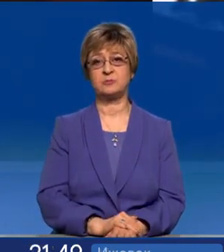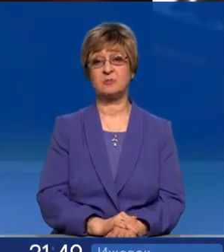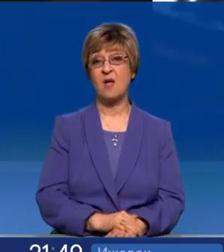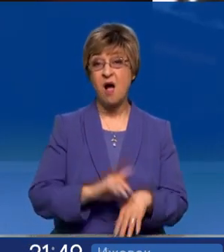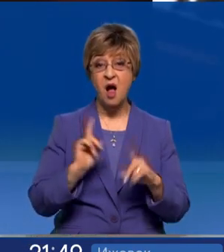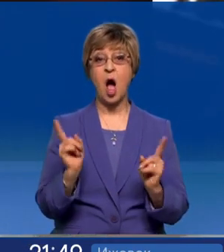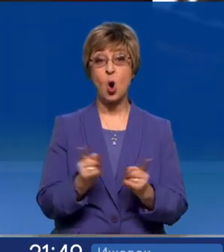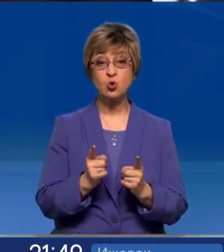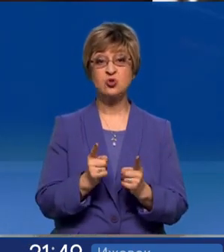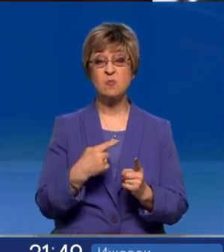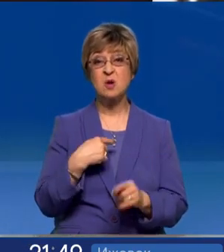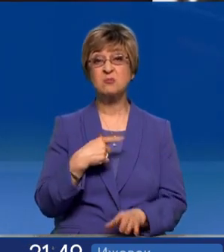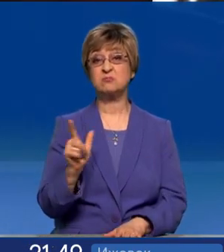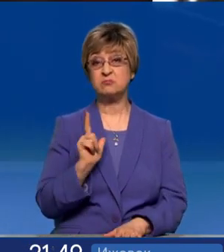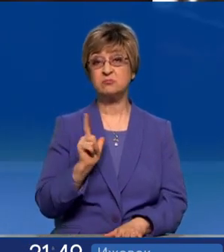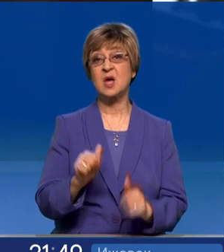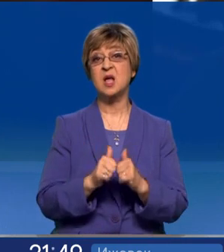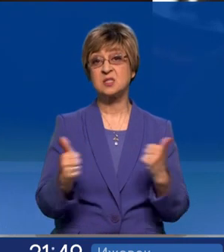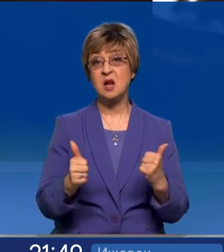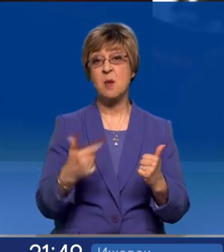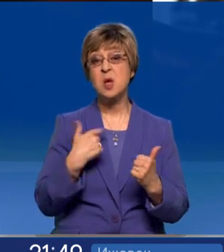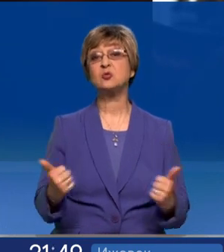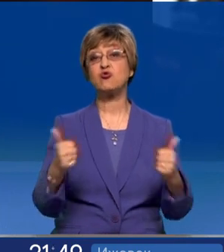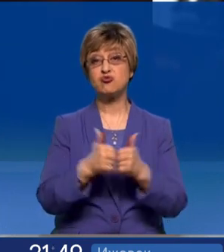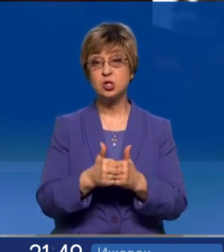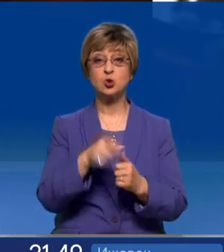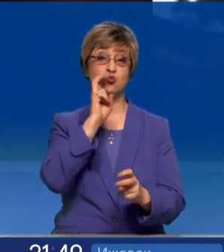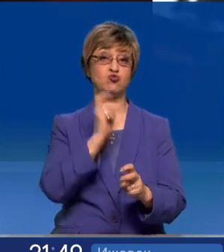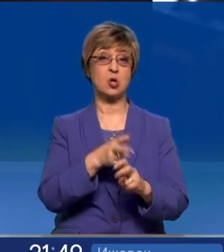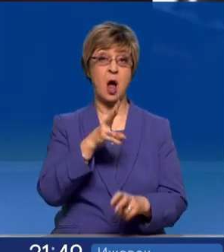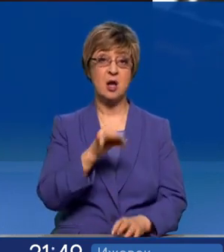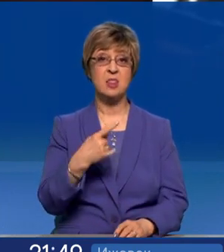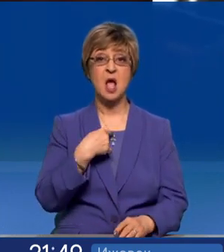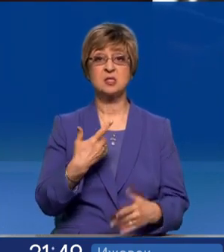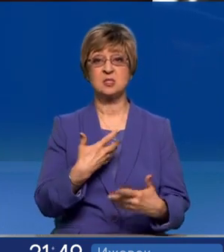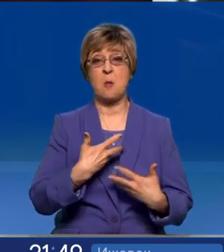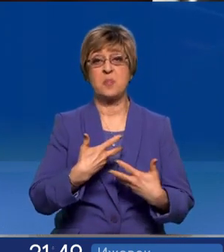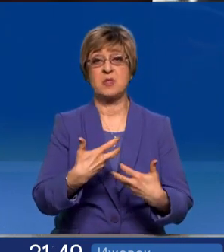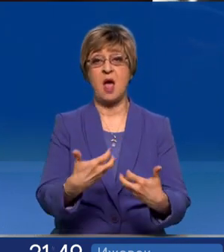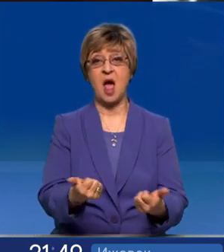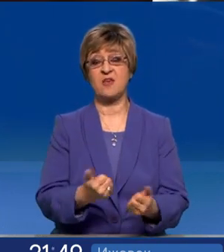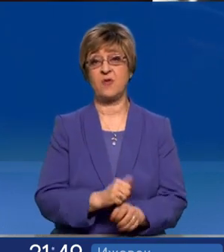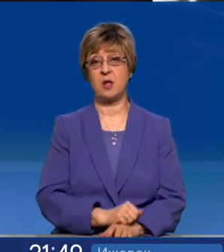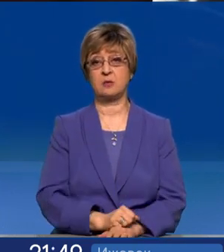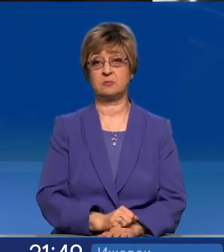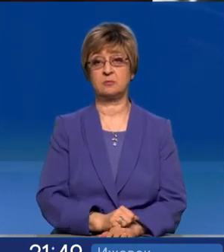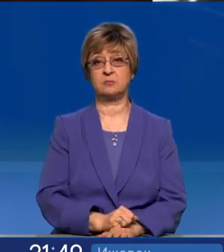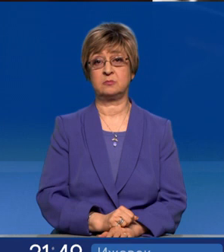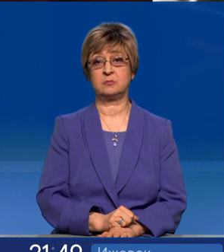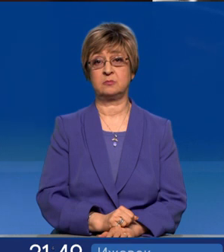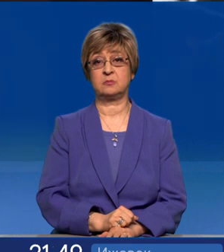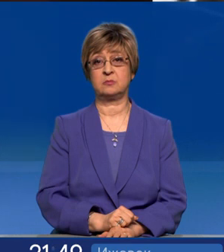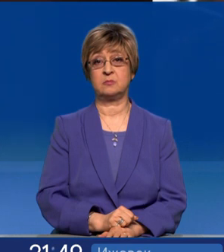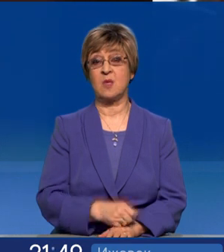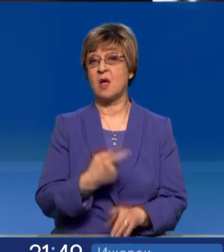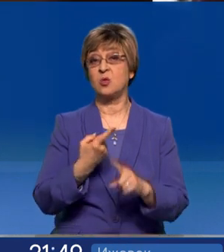просто снова расстались. Мы сошлись, потому что скучали по друг другу, нас что-то притягивало, но, типа, это ничего